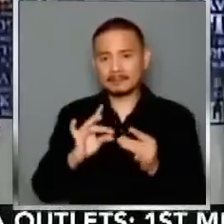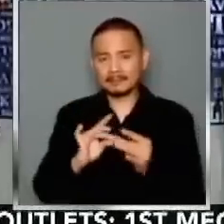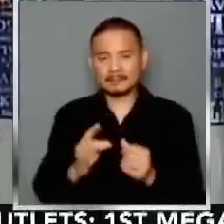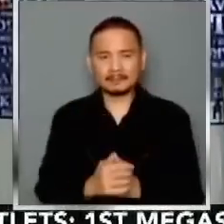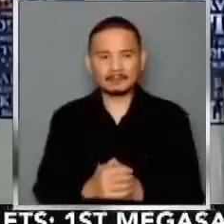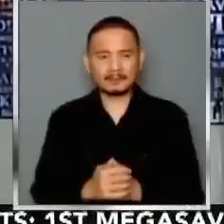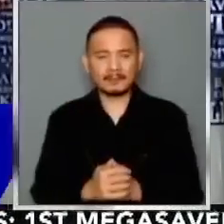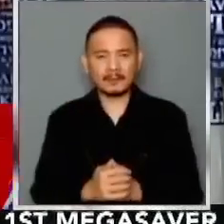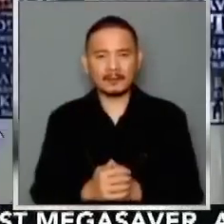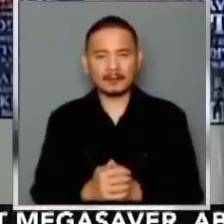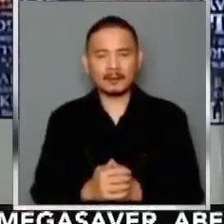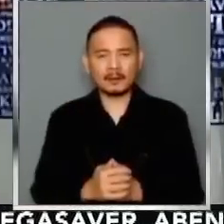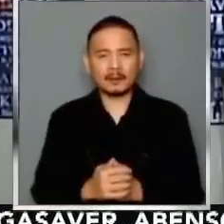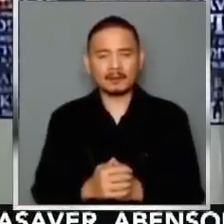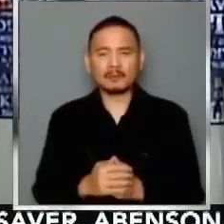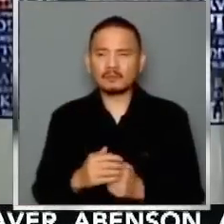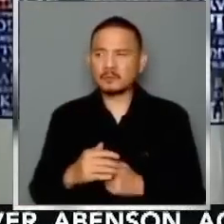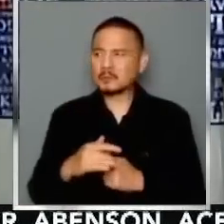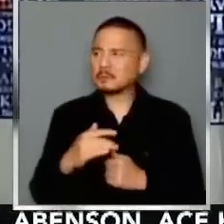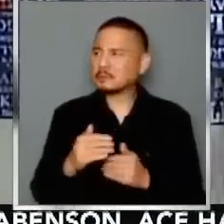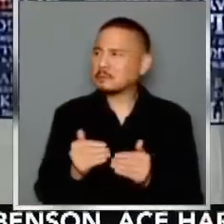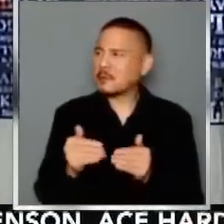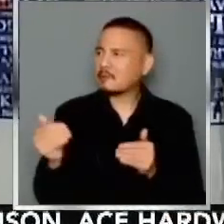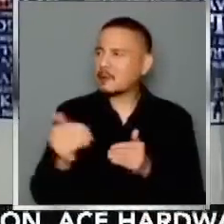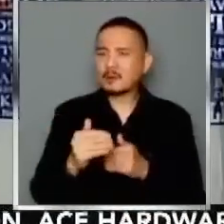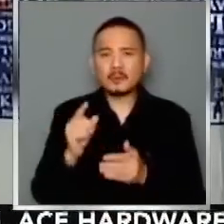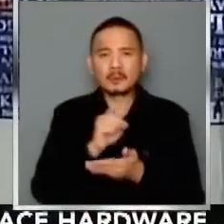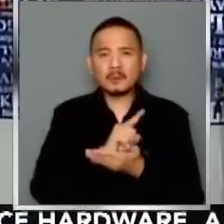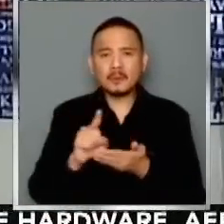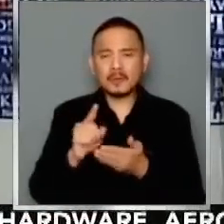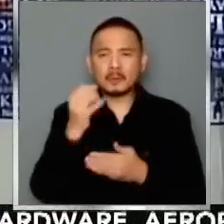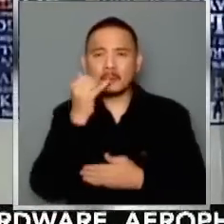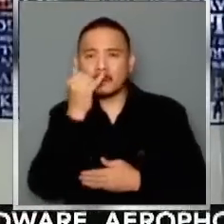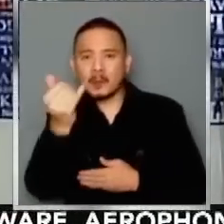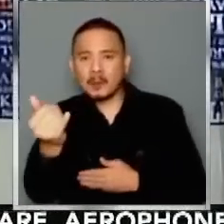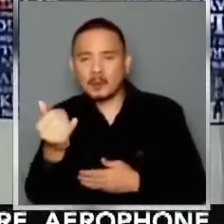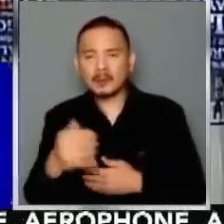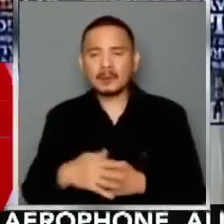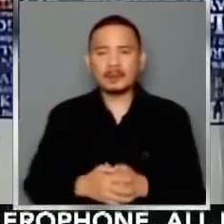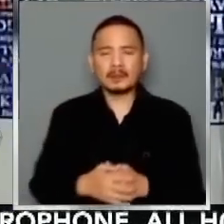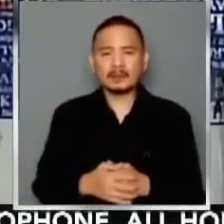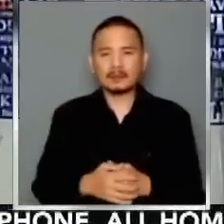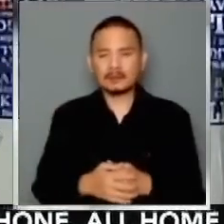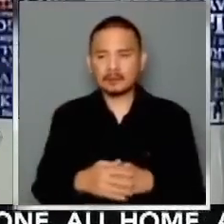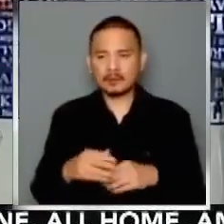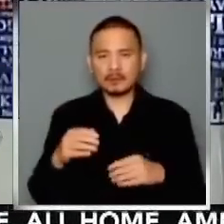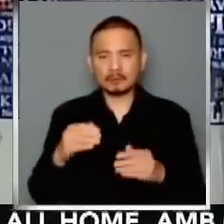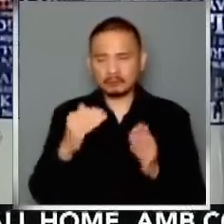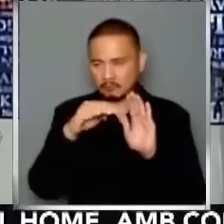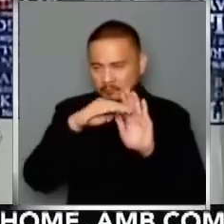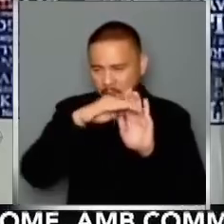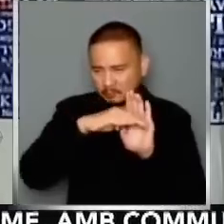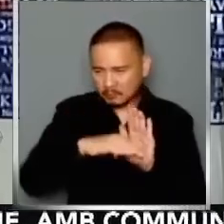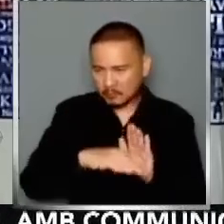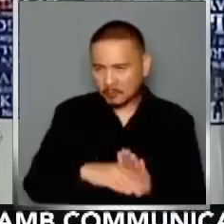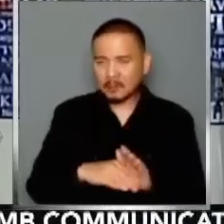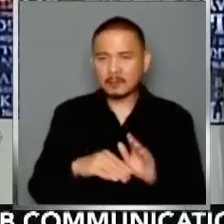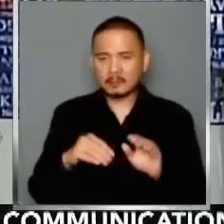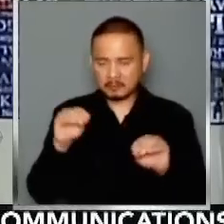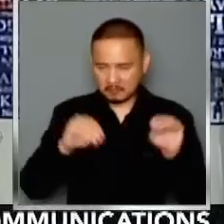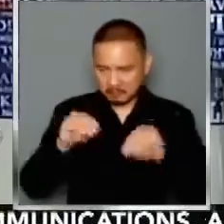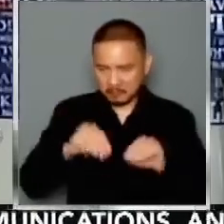a week before the schedule para ho din ma- natin iyung mga boxes nila so that mas mabilis sana pagdating nila ready to pick it